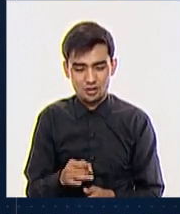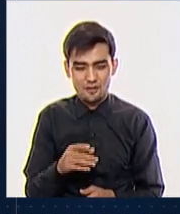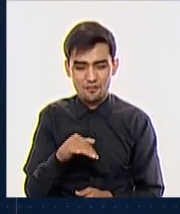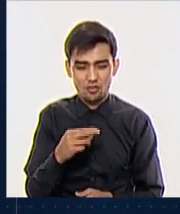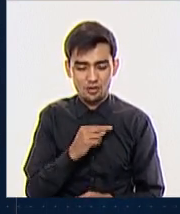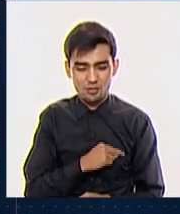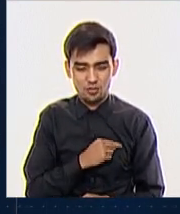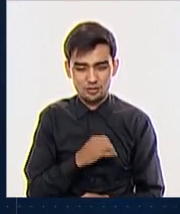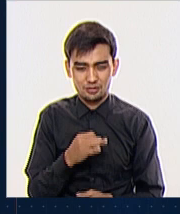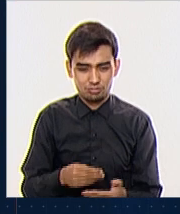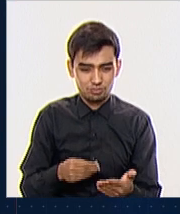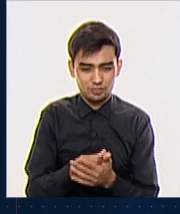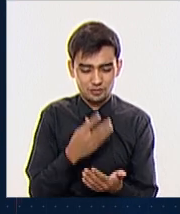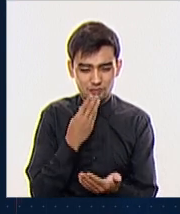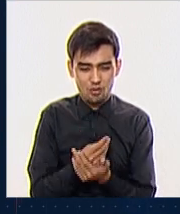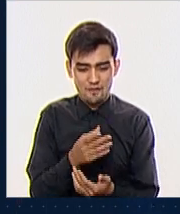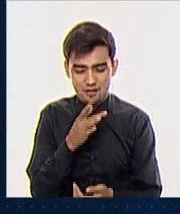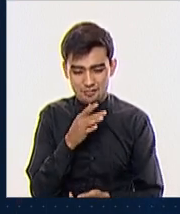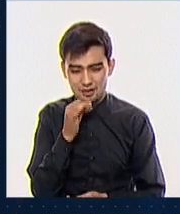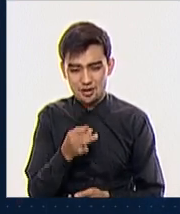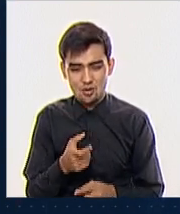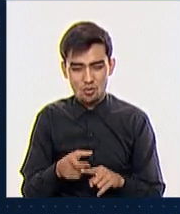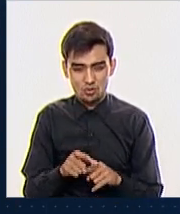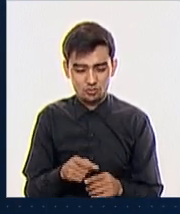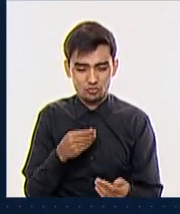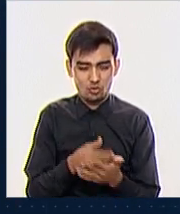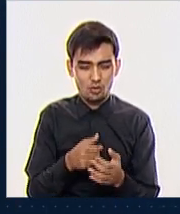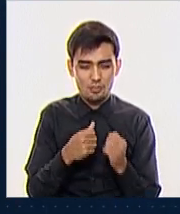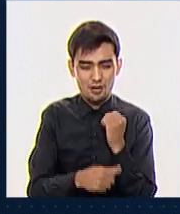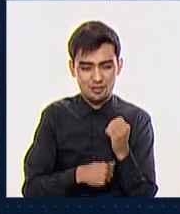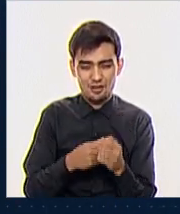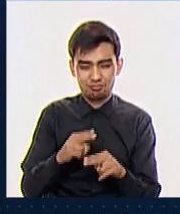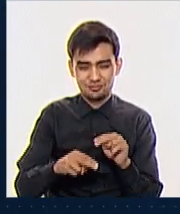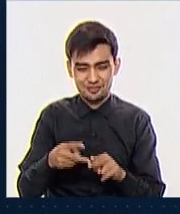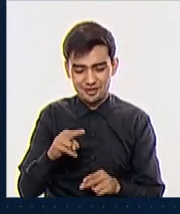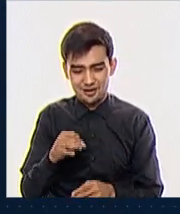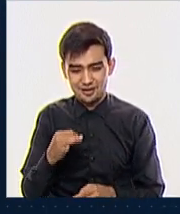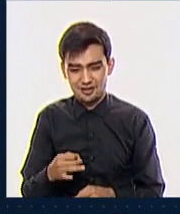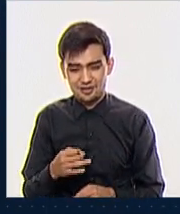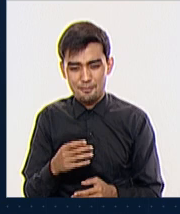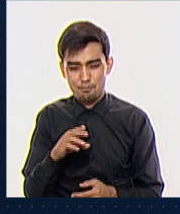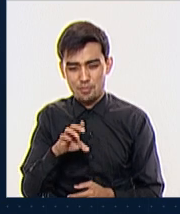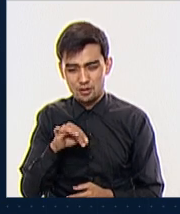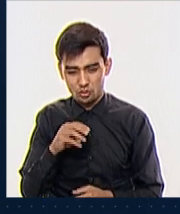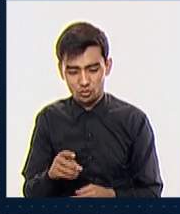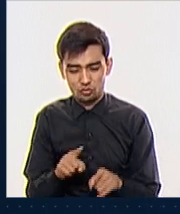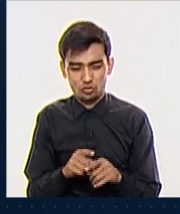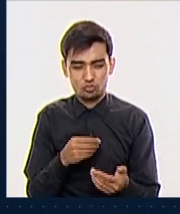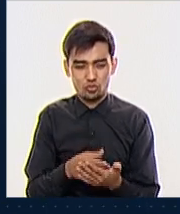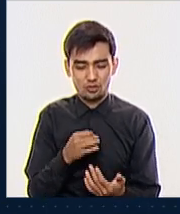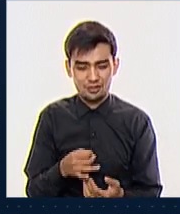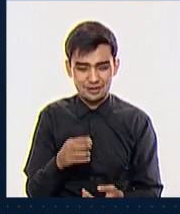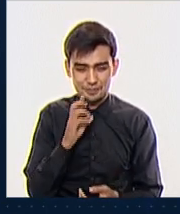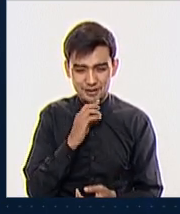работ оплачиваются своевременно. Очень сильно подорожали строительные материалы, в том числе железобетон.